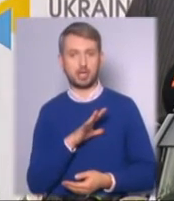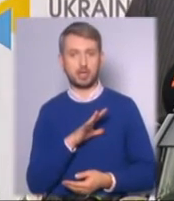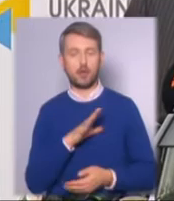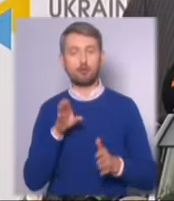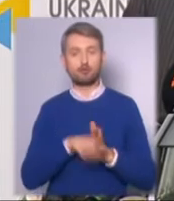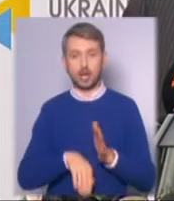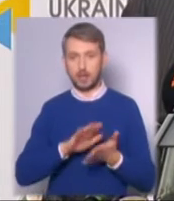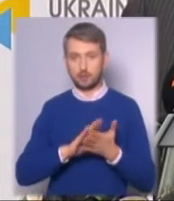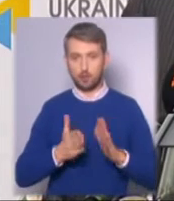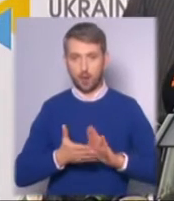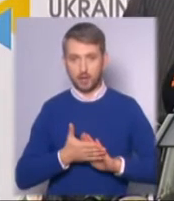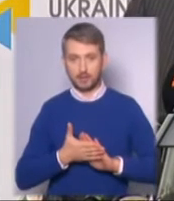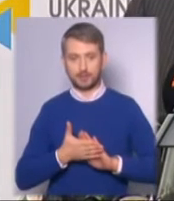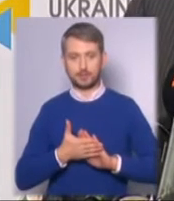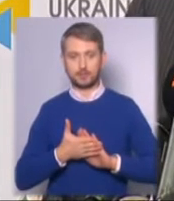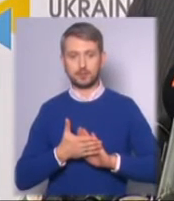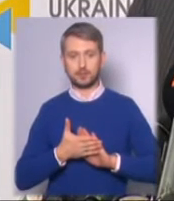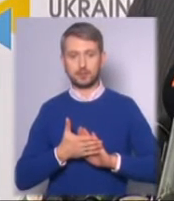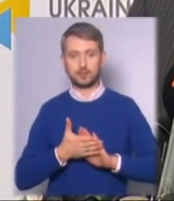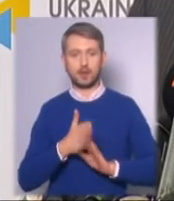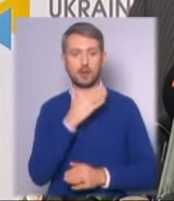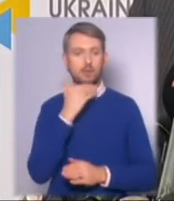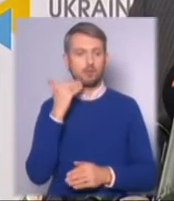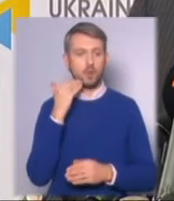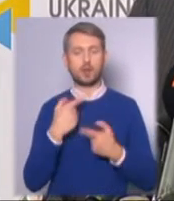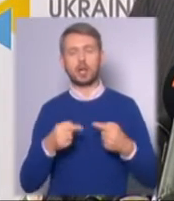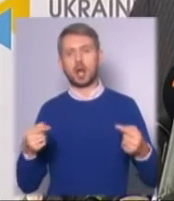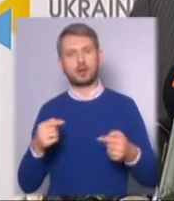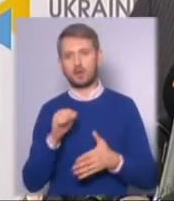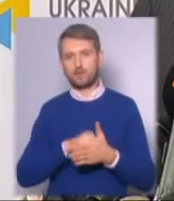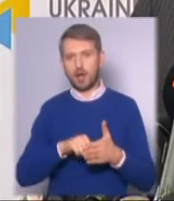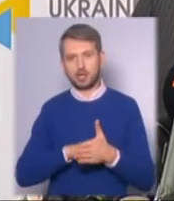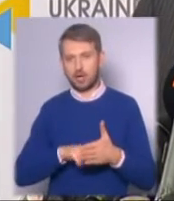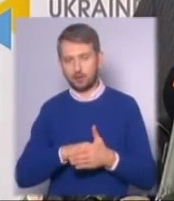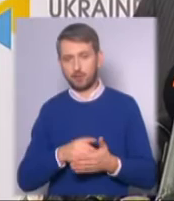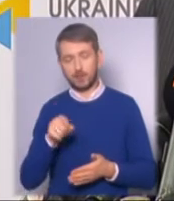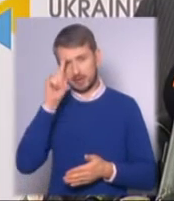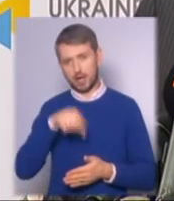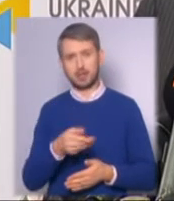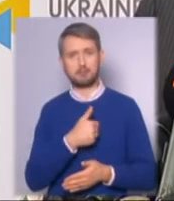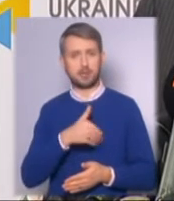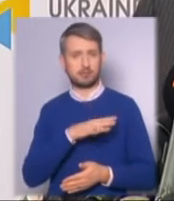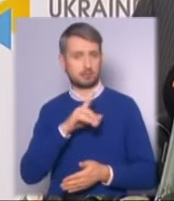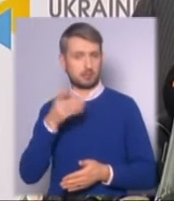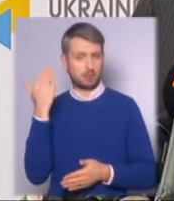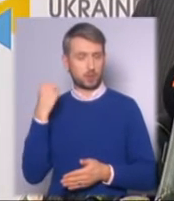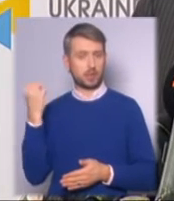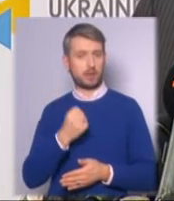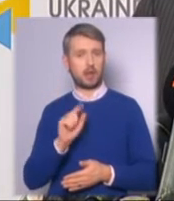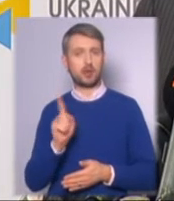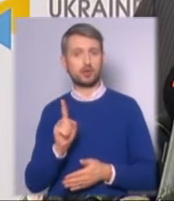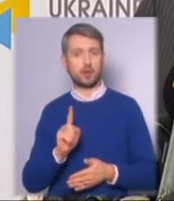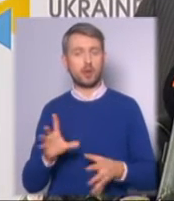ухудшения ситуации из многих разных факторов, как вы знаете, мы говорили на прошлой неделе, что с